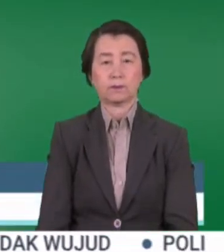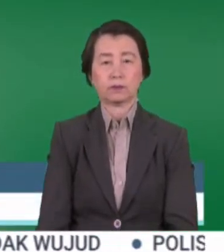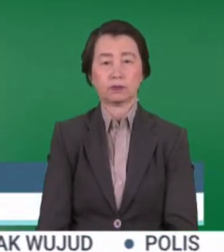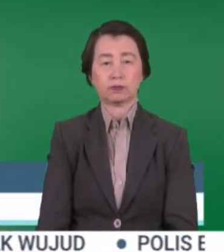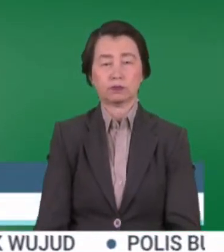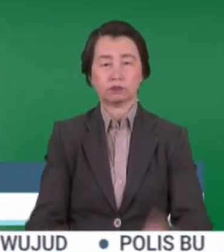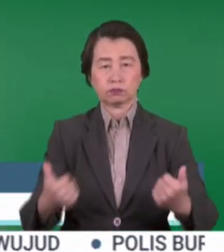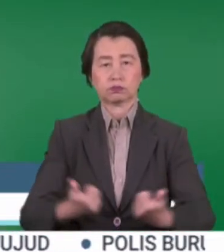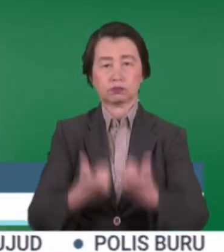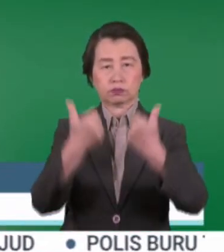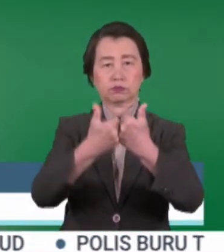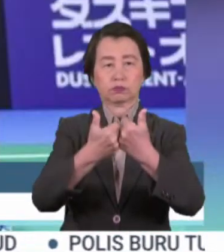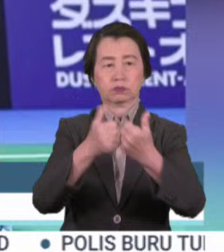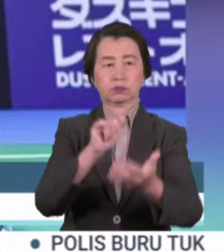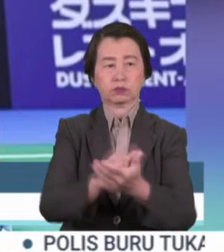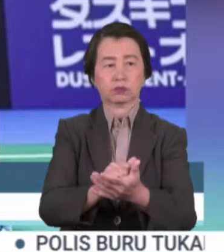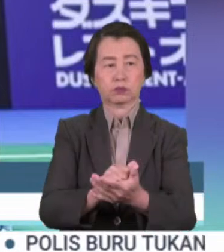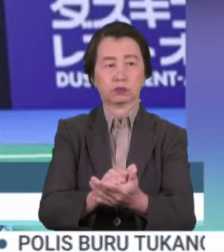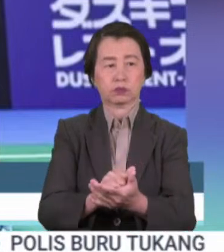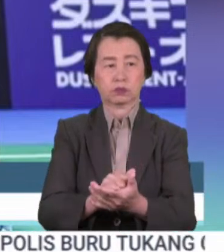bertemu kembali